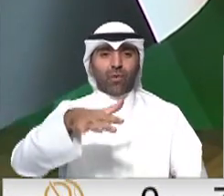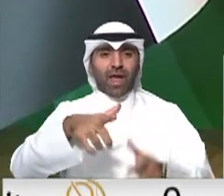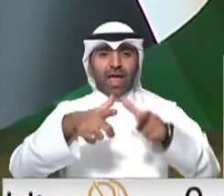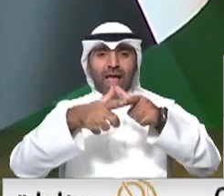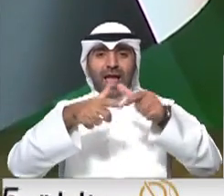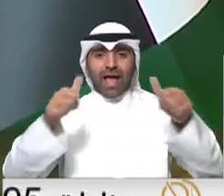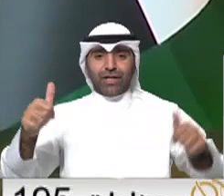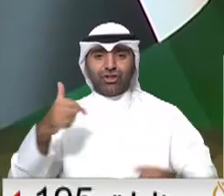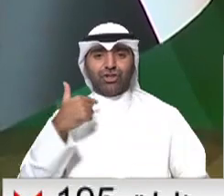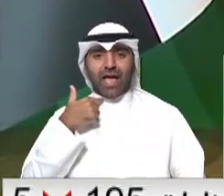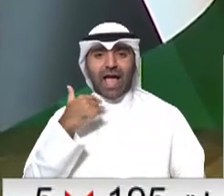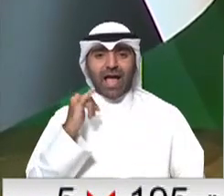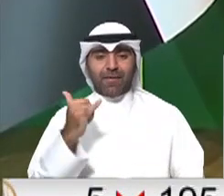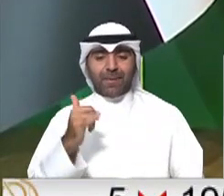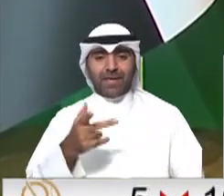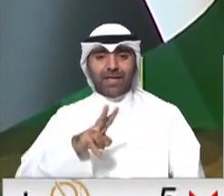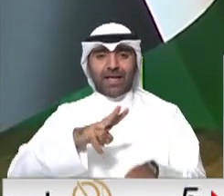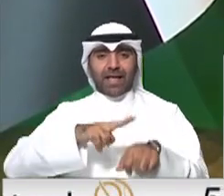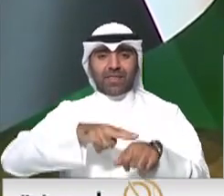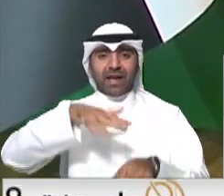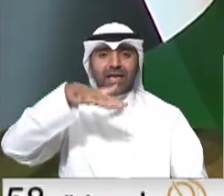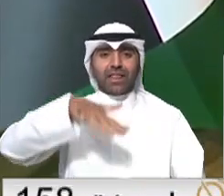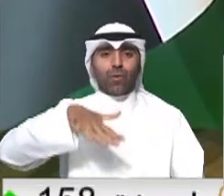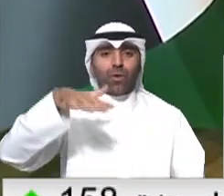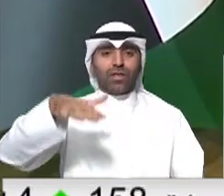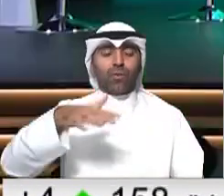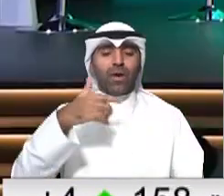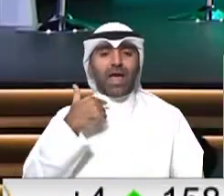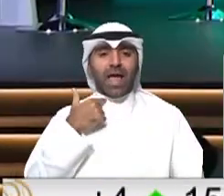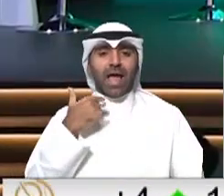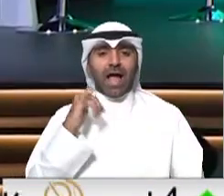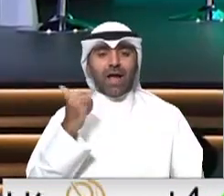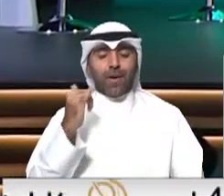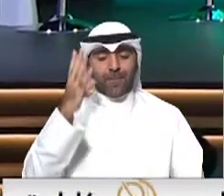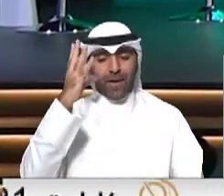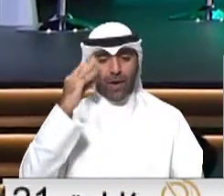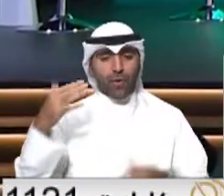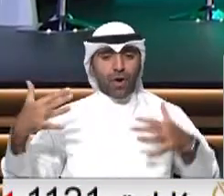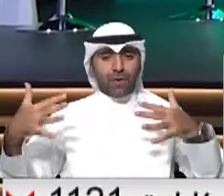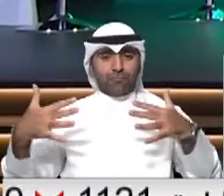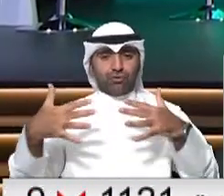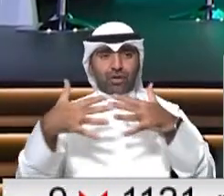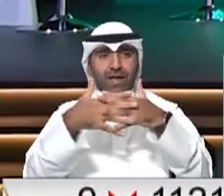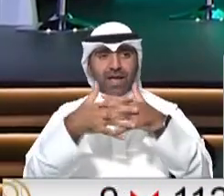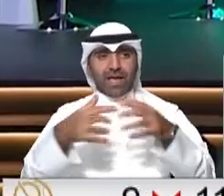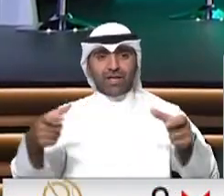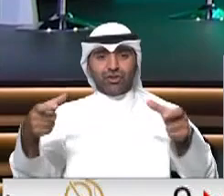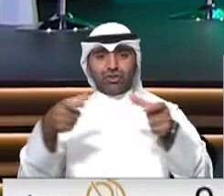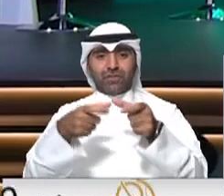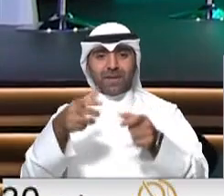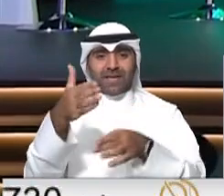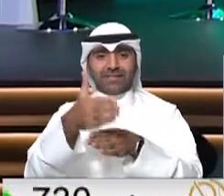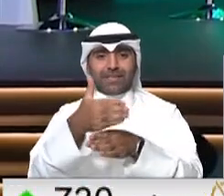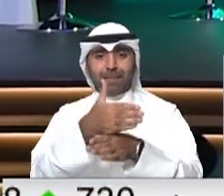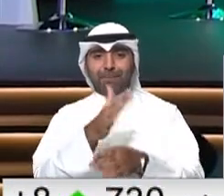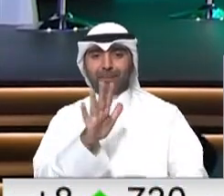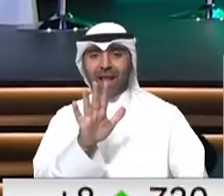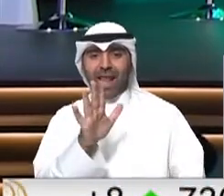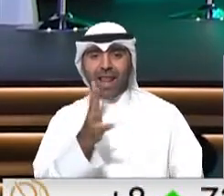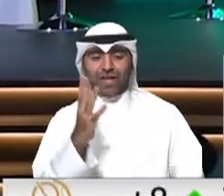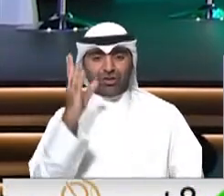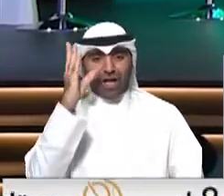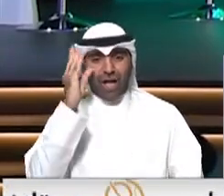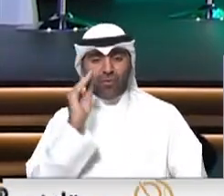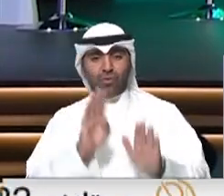إلى أشياء تؤثر سلبياً على مستقبل البشرية. ويبحث المشاركون في هذا الأسبوع